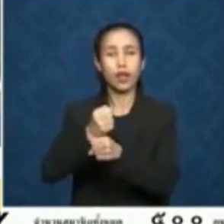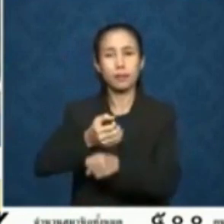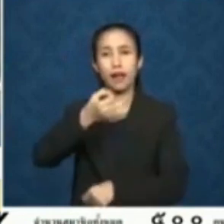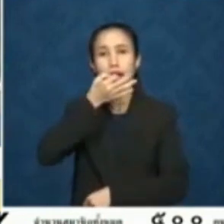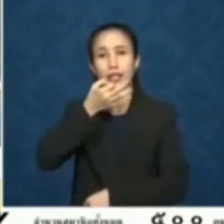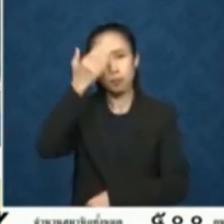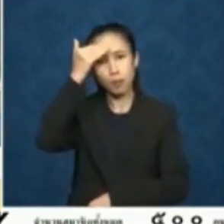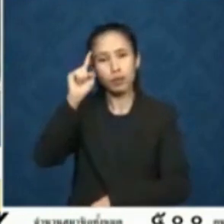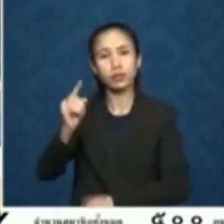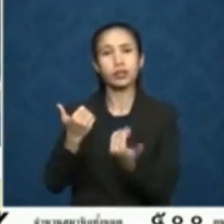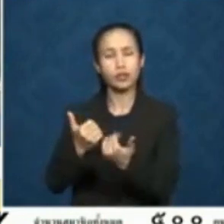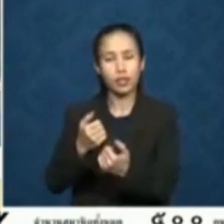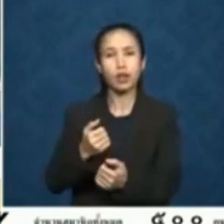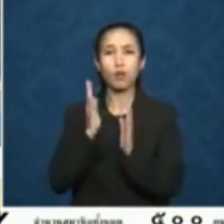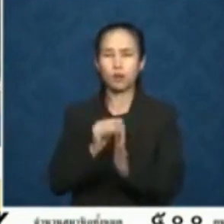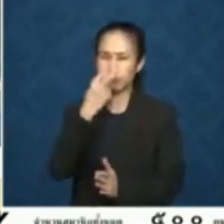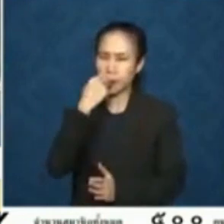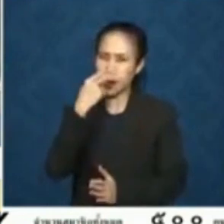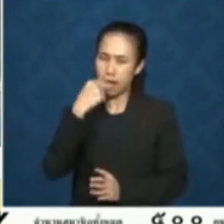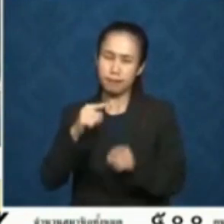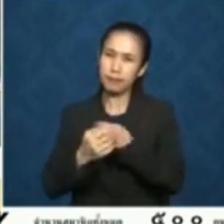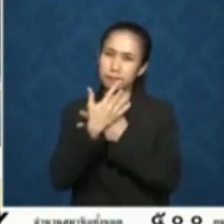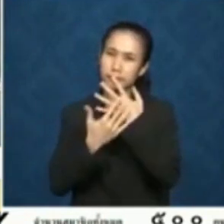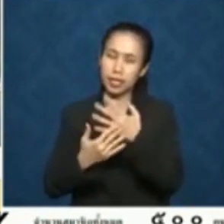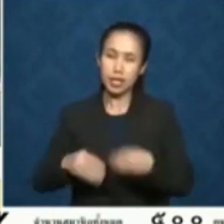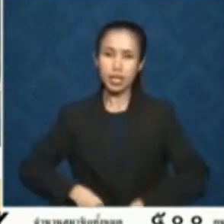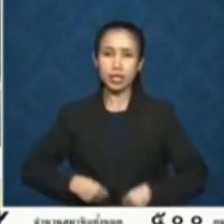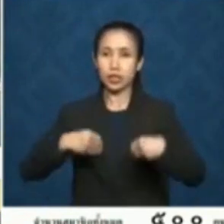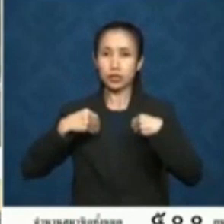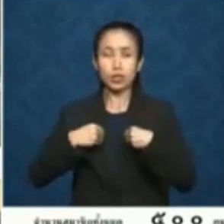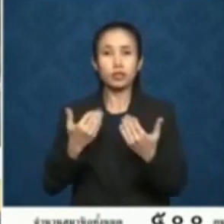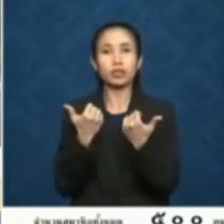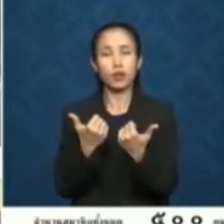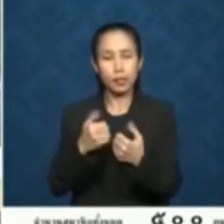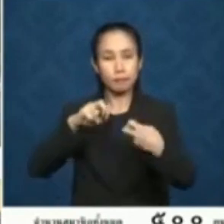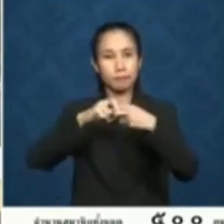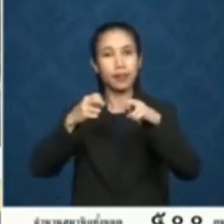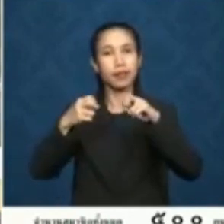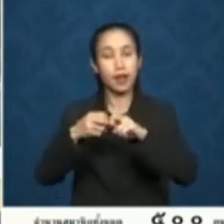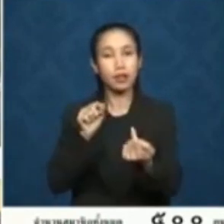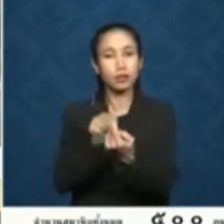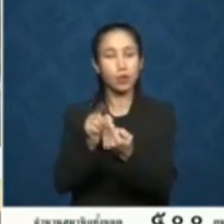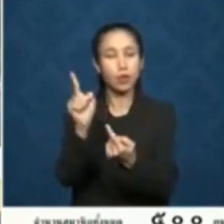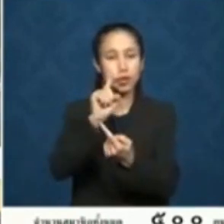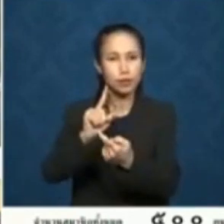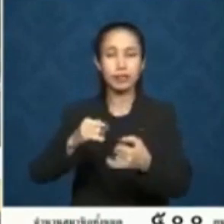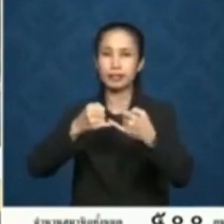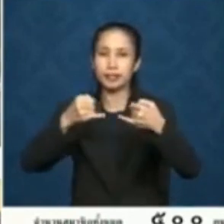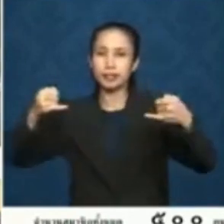ขาเข้าใจว่าทุกวันนี้ชาวประมงร้องไห้เป็นสายเลือดและชีวิตไม่ได้แขวนไว้บนเส้นได้แต่แขวนไว้บนเส้นอว